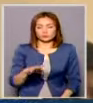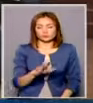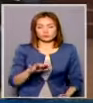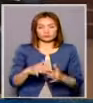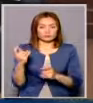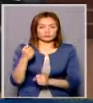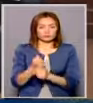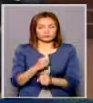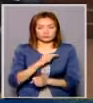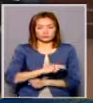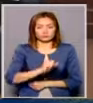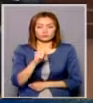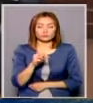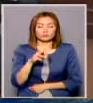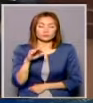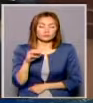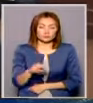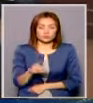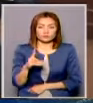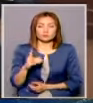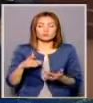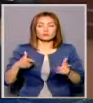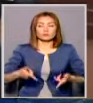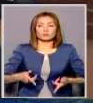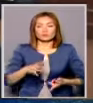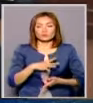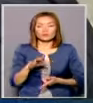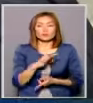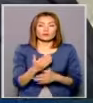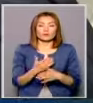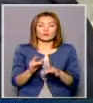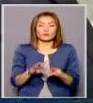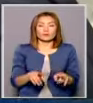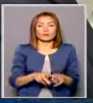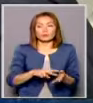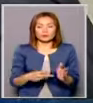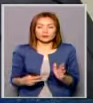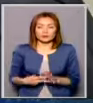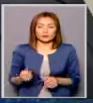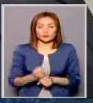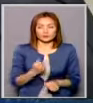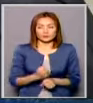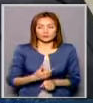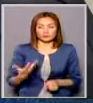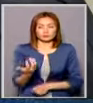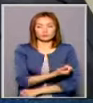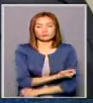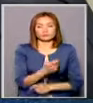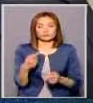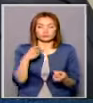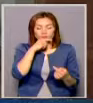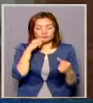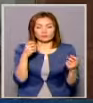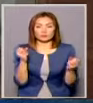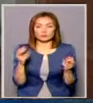сельского хозяйства Азамат Айткалиев вступил с докладом. По его словам, в этом году планируется провести вакцинацию скота против